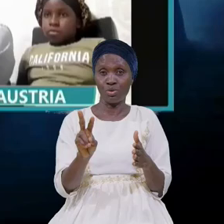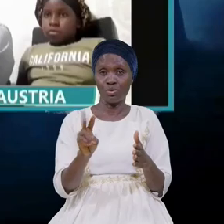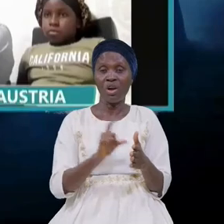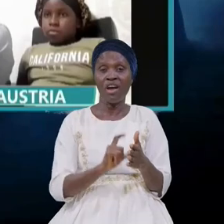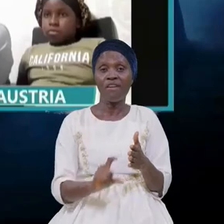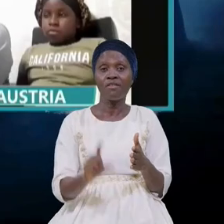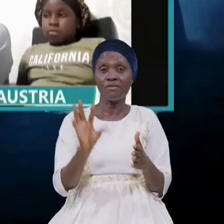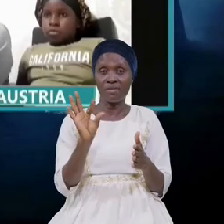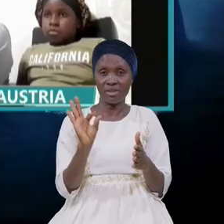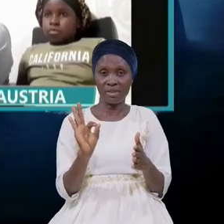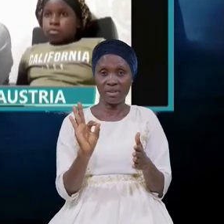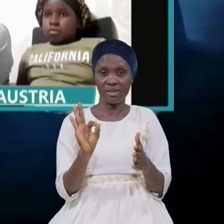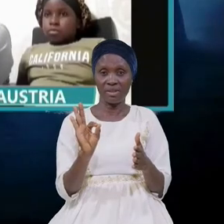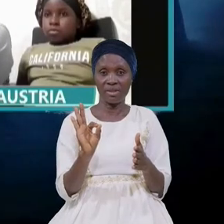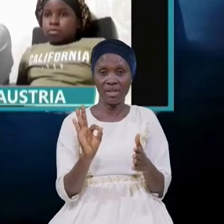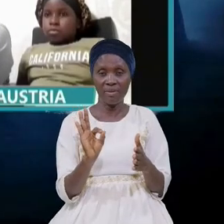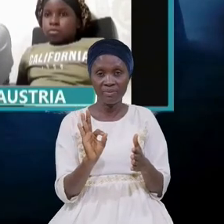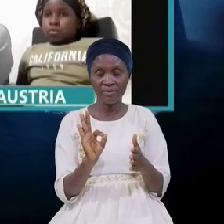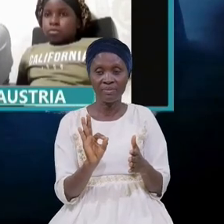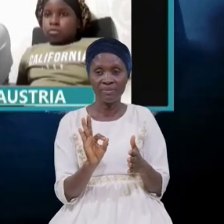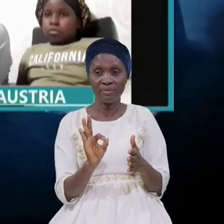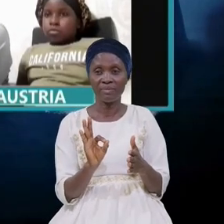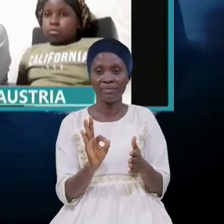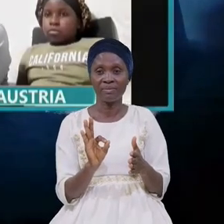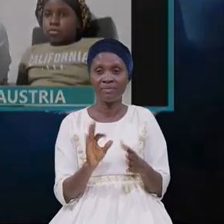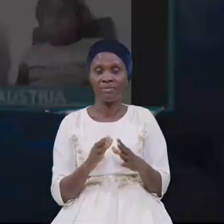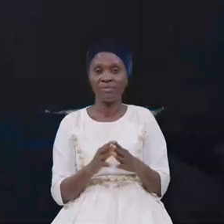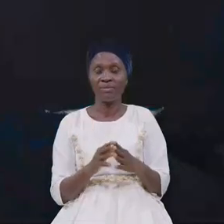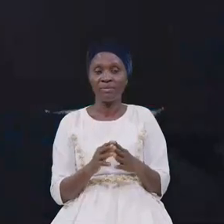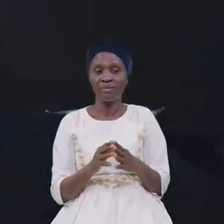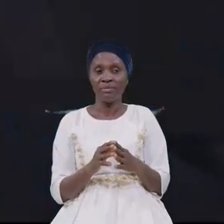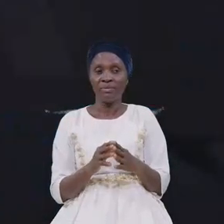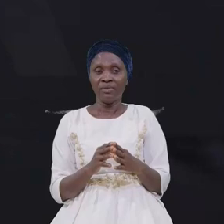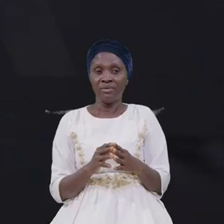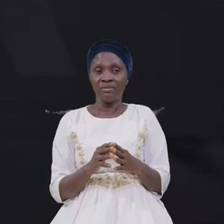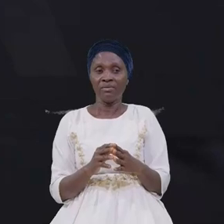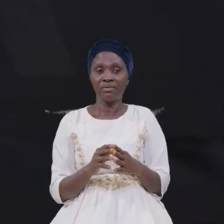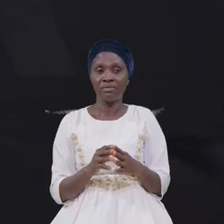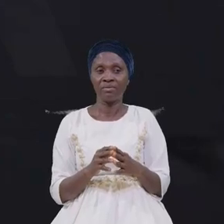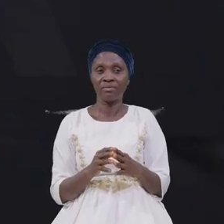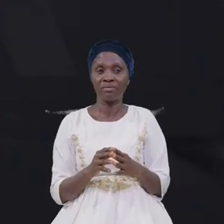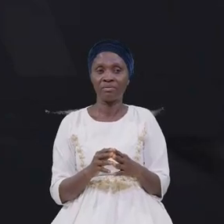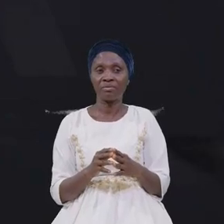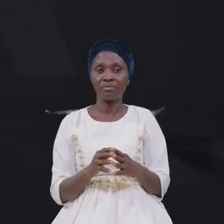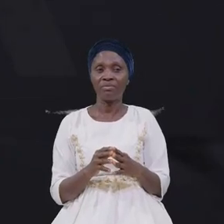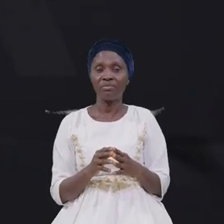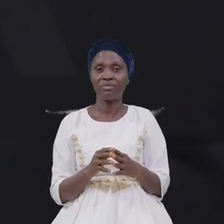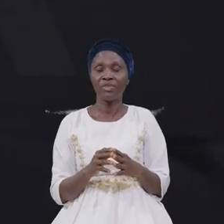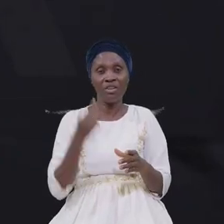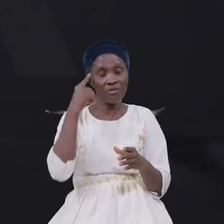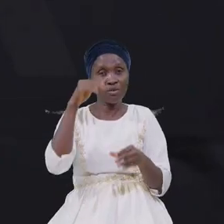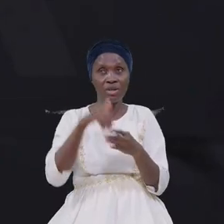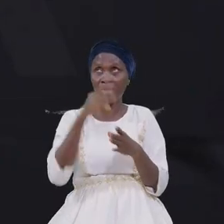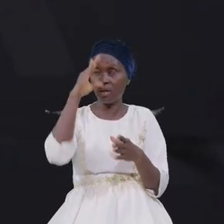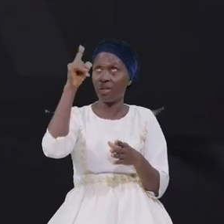chapitre 2 verset 9. Car en lui habite